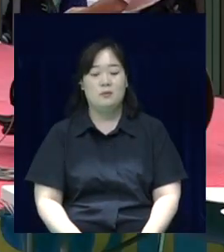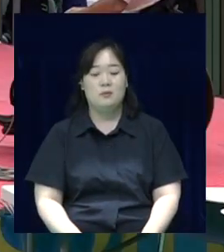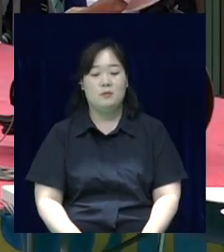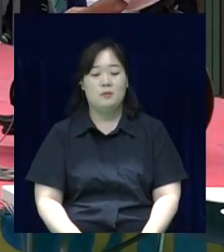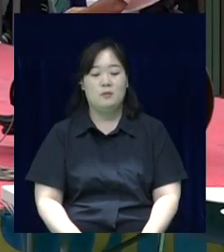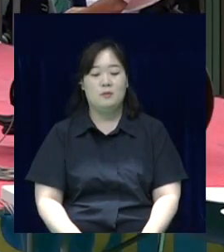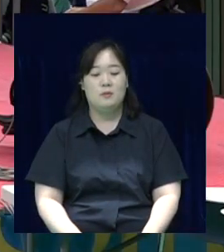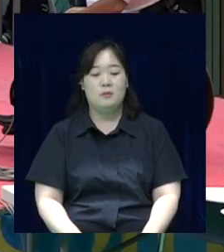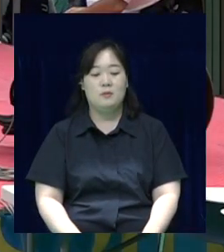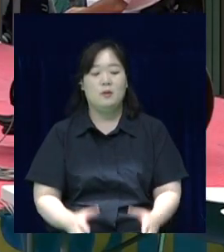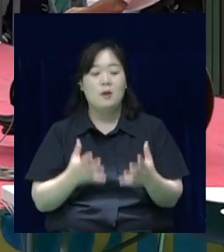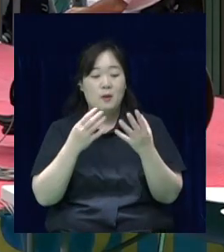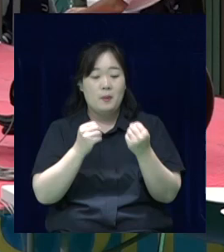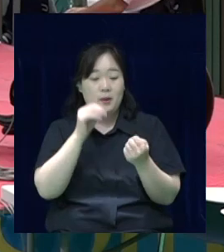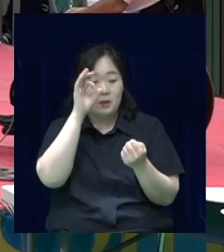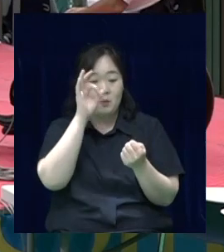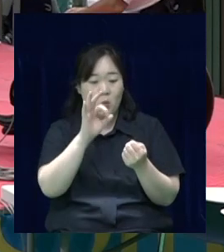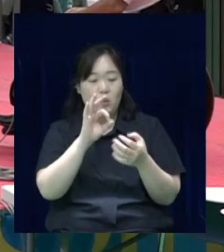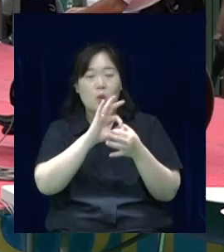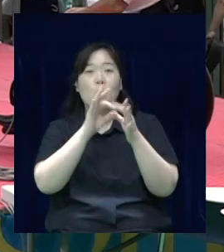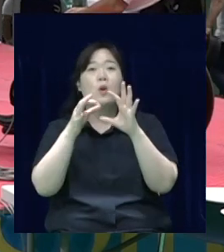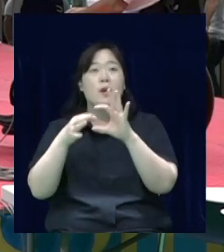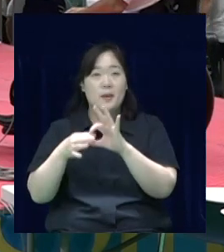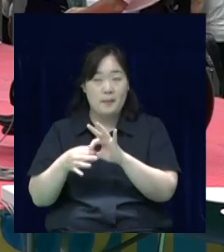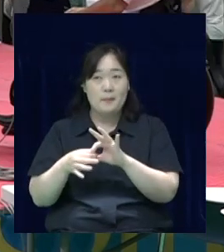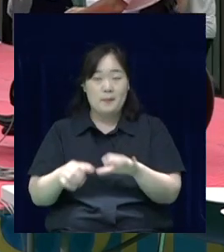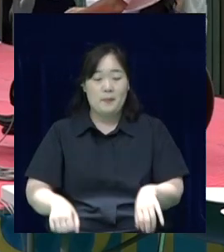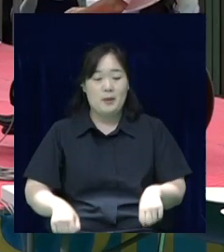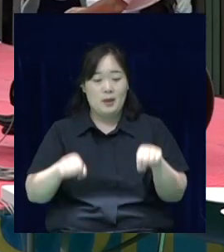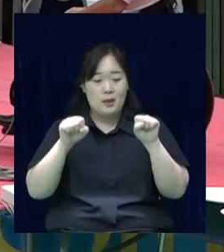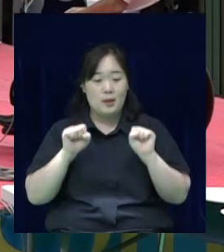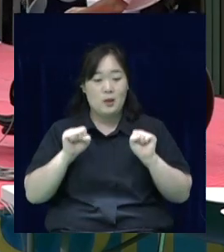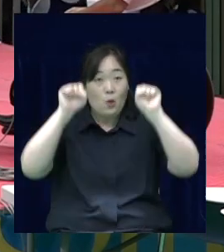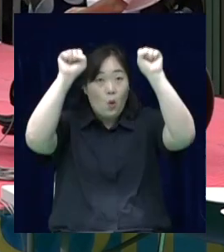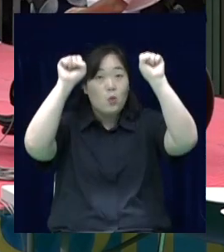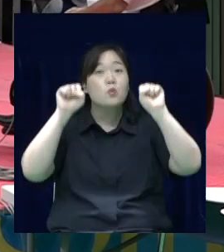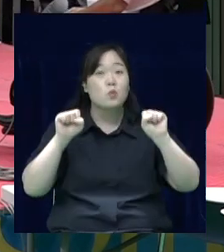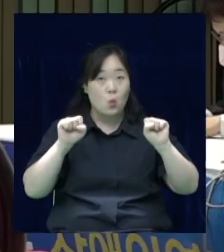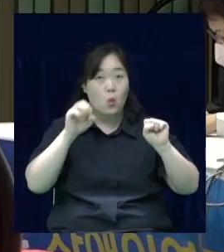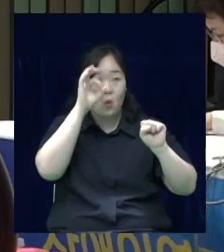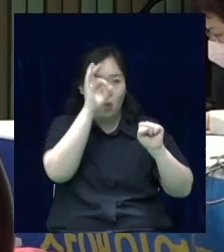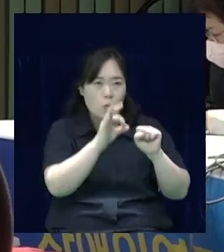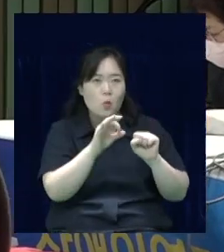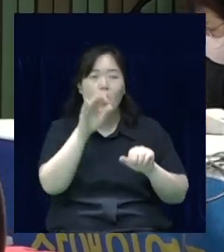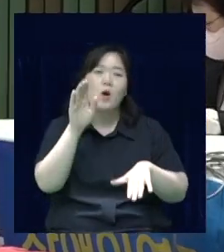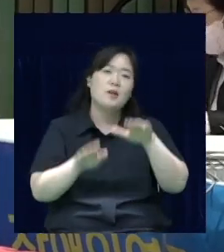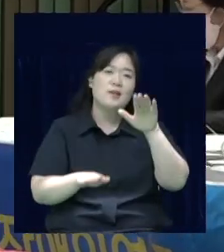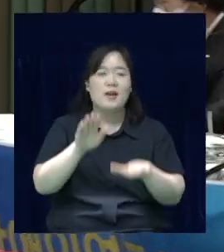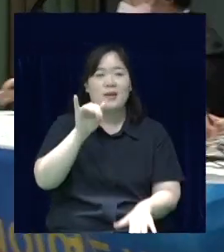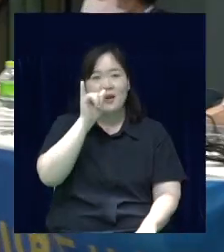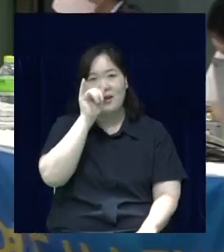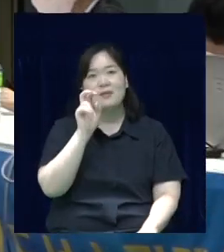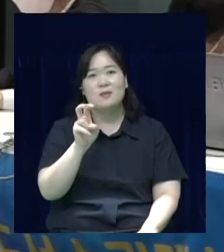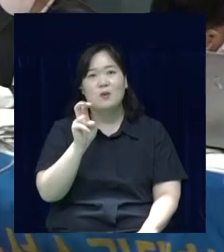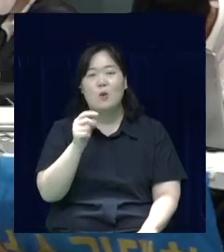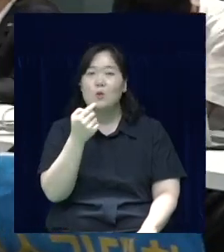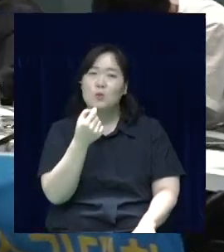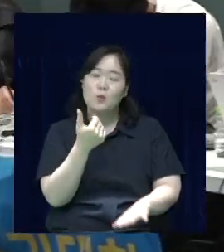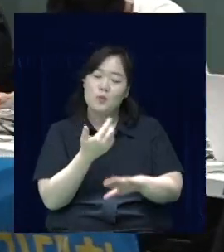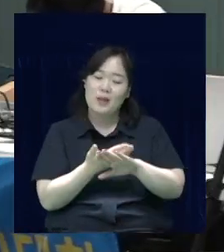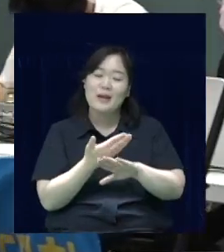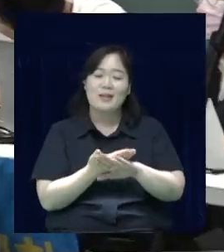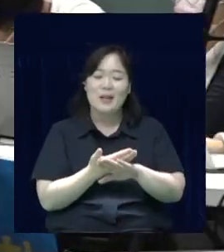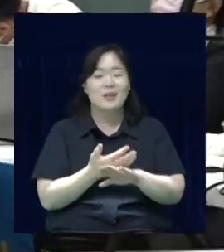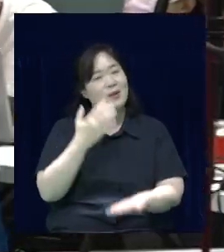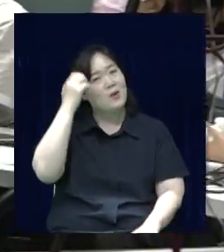그러니까 우리가 많이 보던 일반 올림픽에서 보던 일반 역도와의 차이점도 있겠고 네. 이 묘미가 좀 다르다라는 거를 또 아셨으면